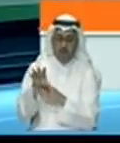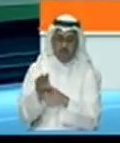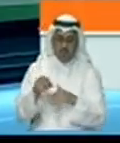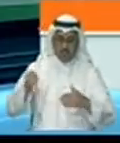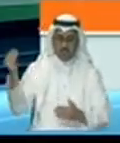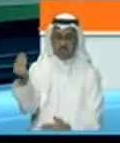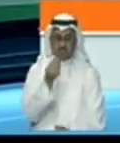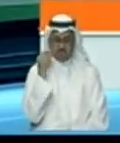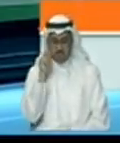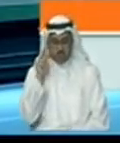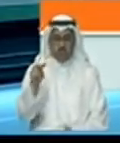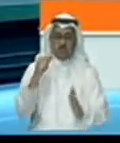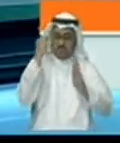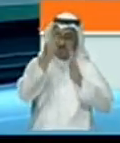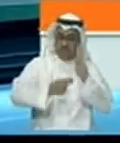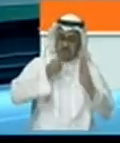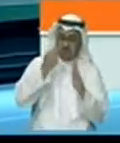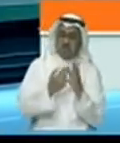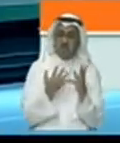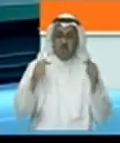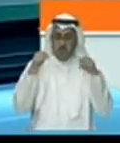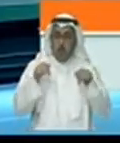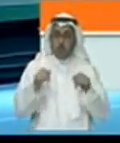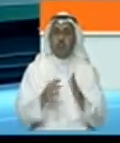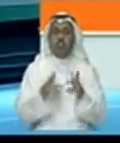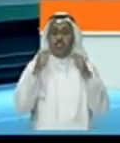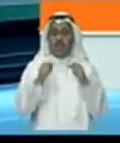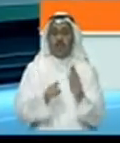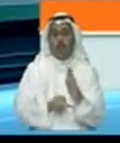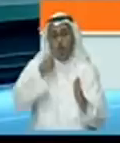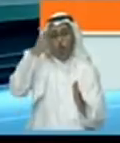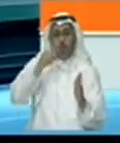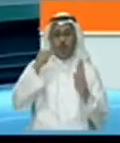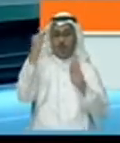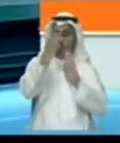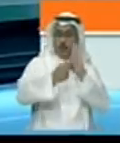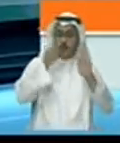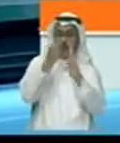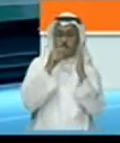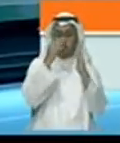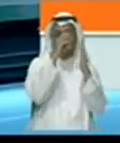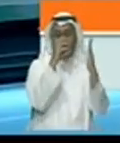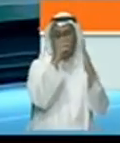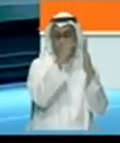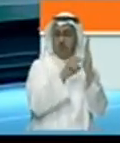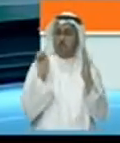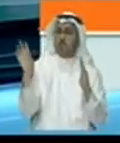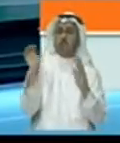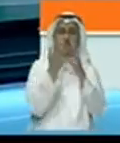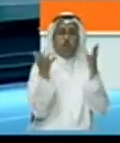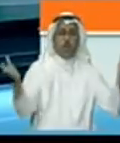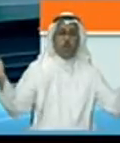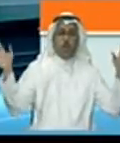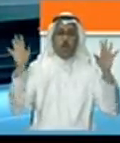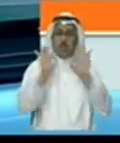من الدبلوماسيين والفنانين، وتعرض لوحات الفنان الراحل لأول مرة في الشرق الأوسط،